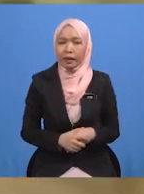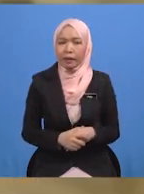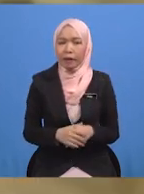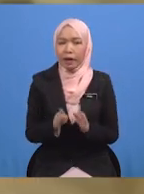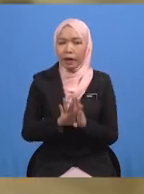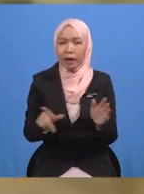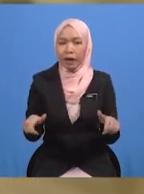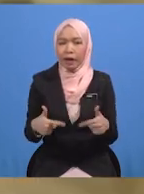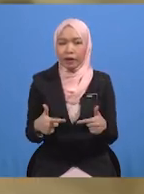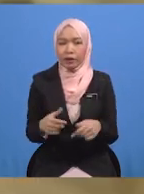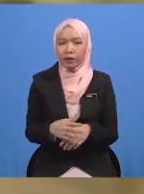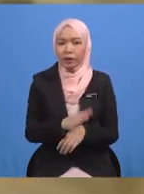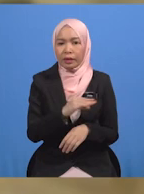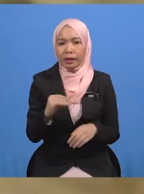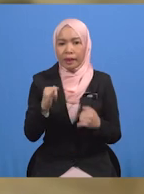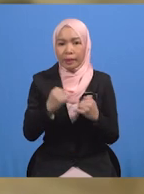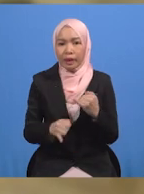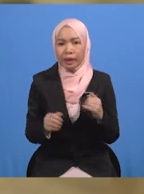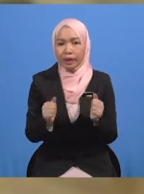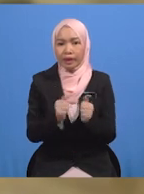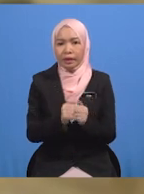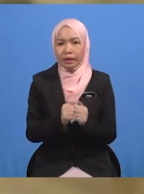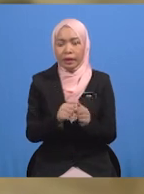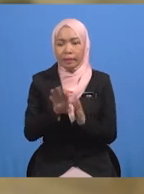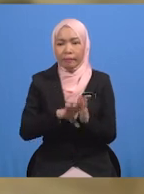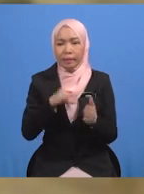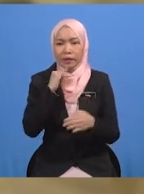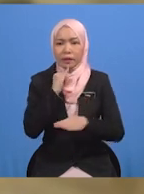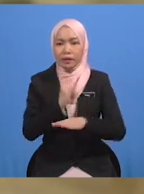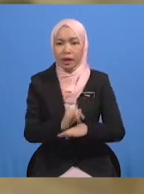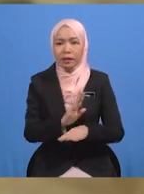1877 berakhir dengan perjanjian San Stefano pada tahun